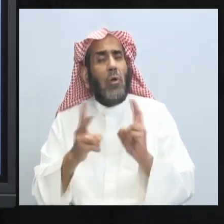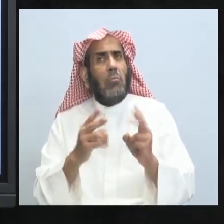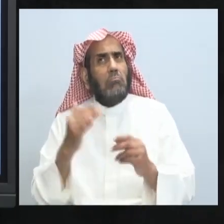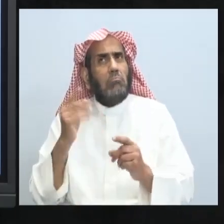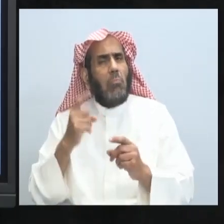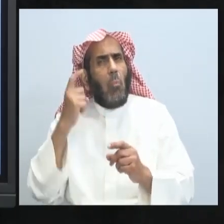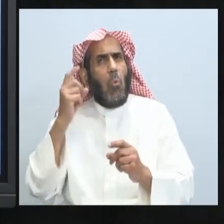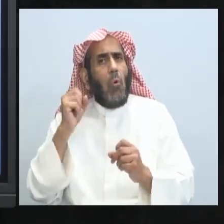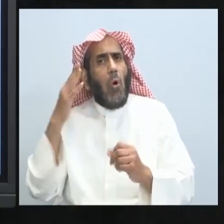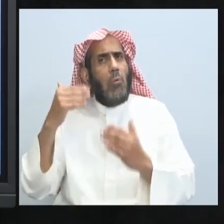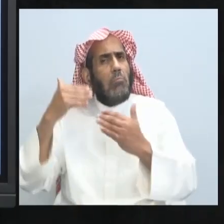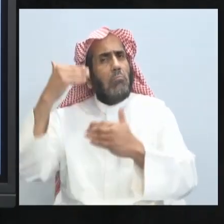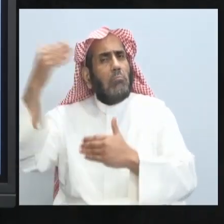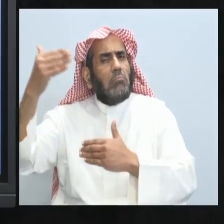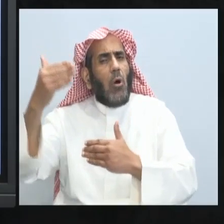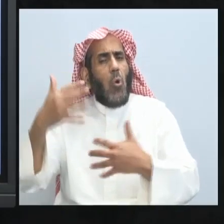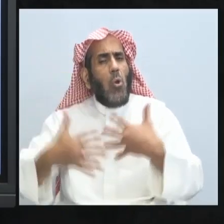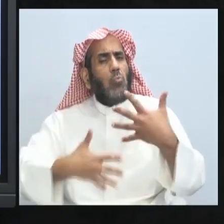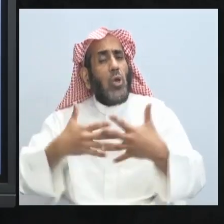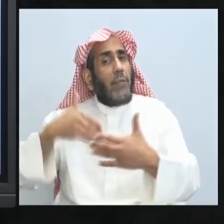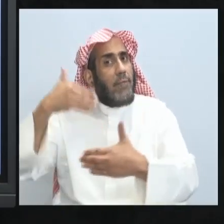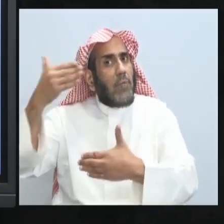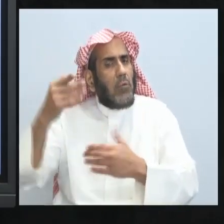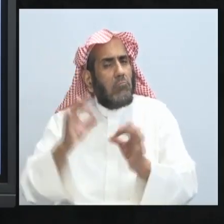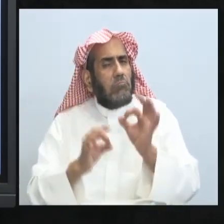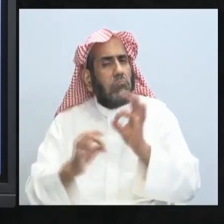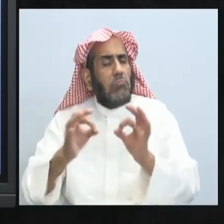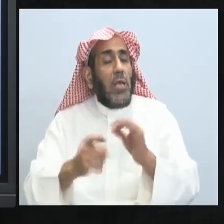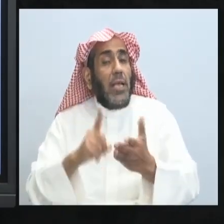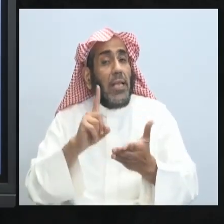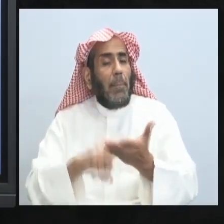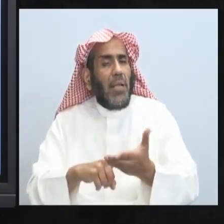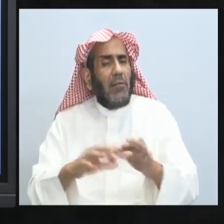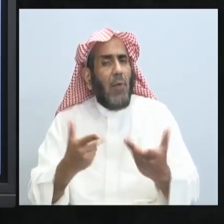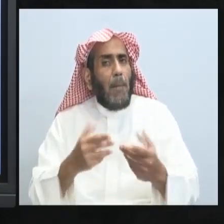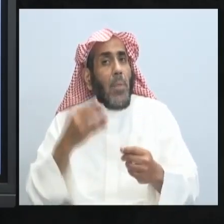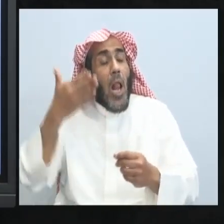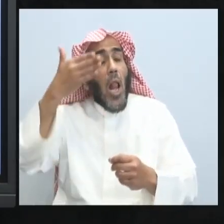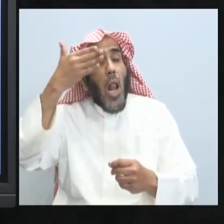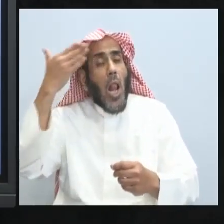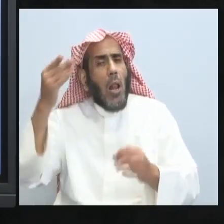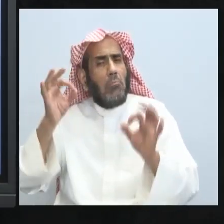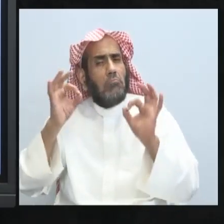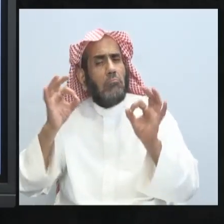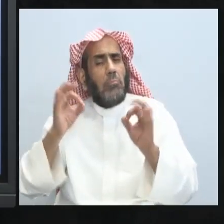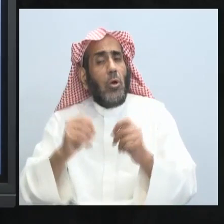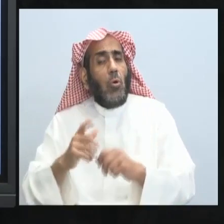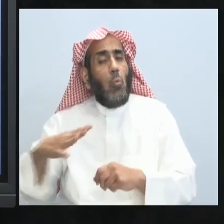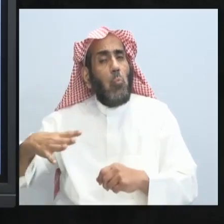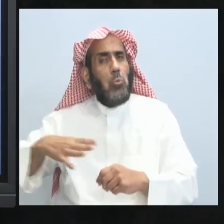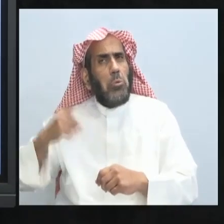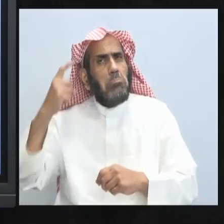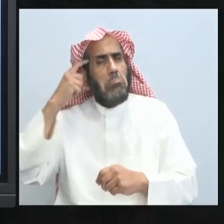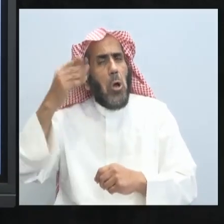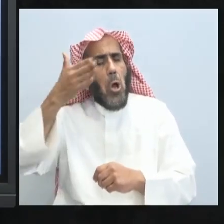تصور لديه افق حول المشكلات وهذا ياتي بالتاكيد كما ذكرنا من الخبره حينما يكون لدى مدير الفعاليه خبره في